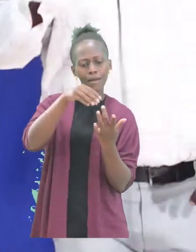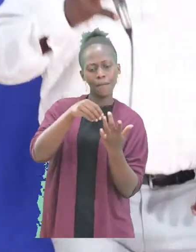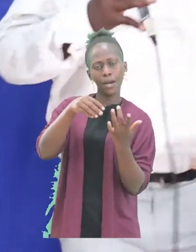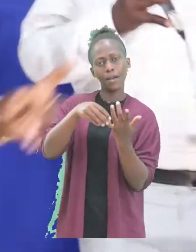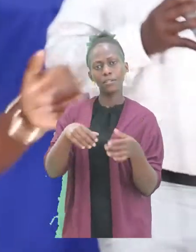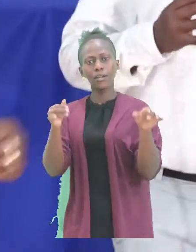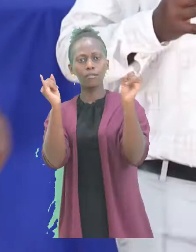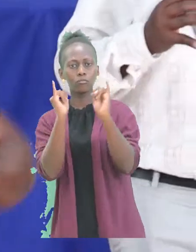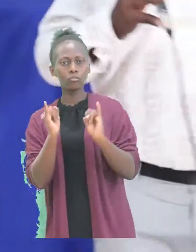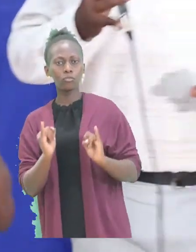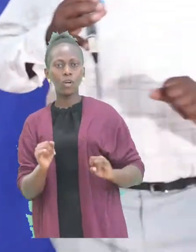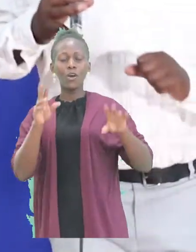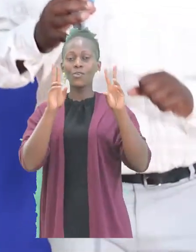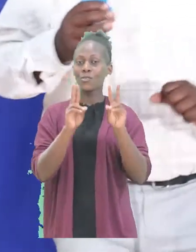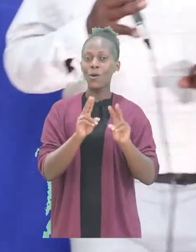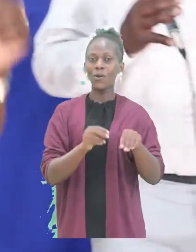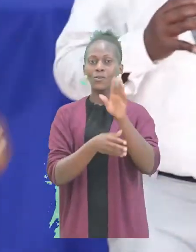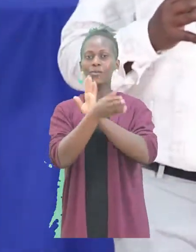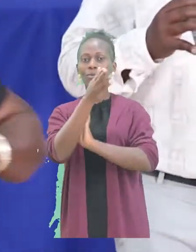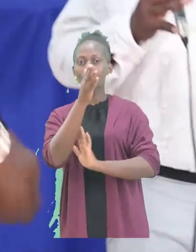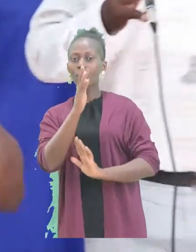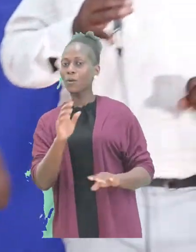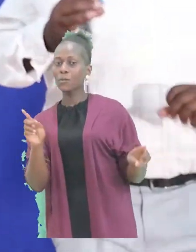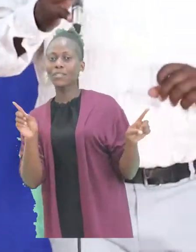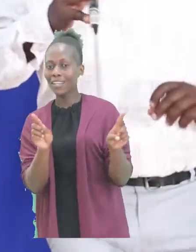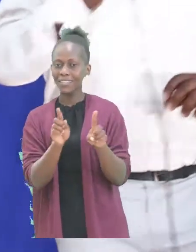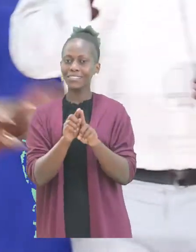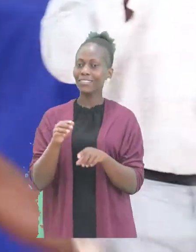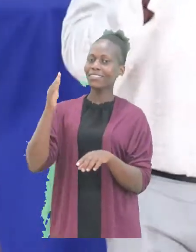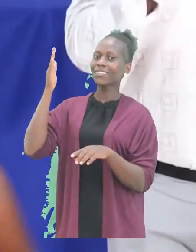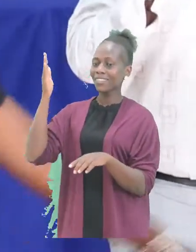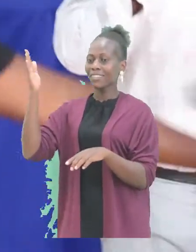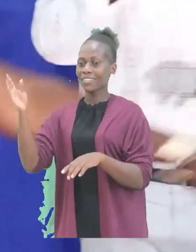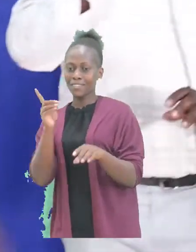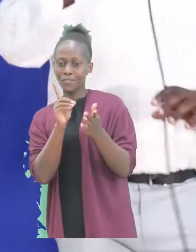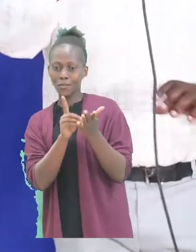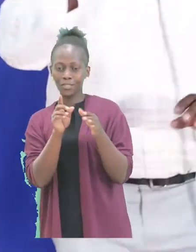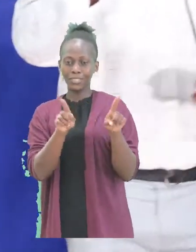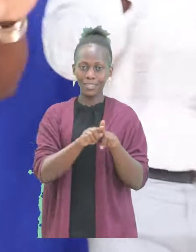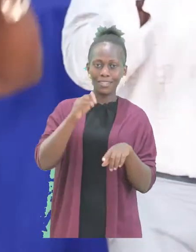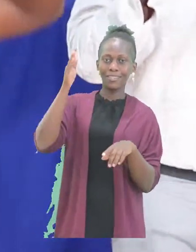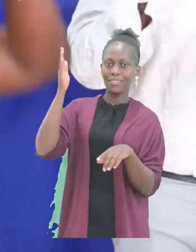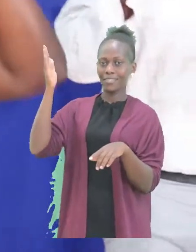kati ya miungu hakuna daktari kama wewe,